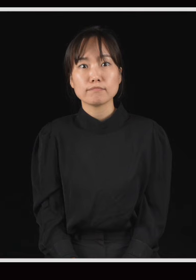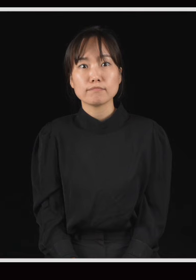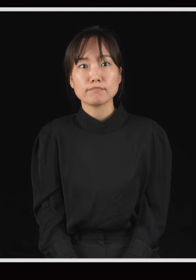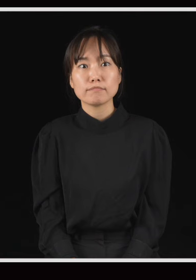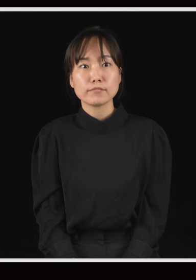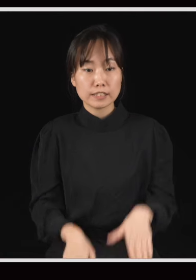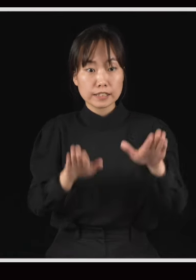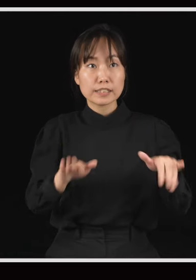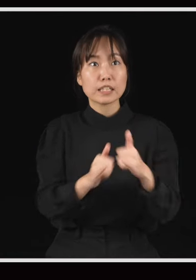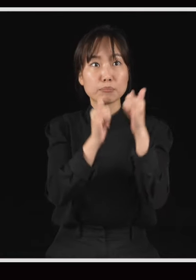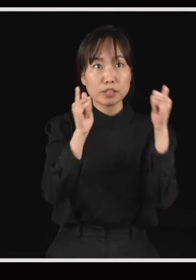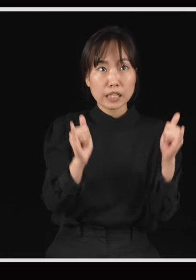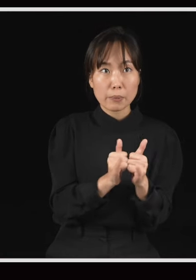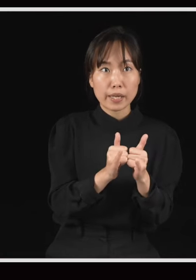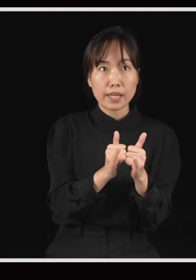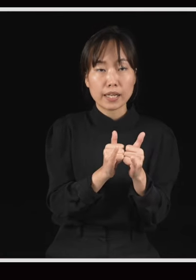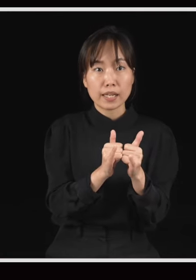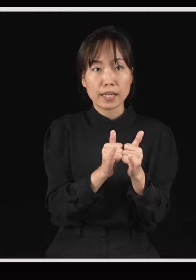현대 사회는